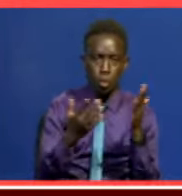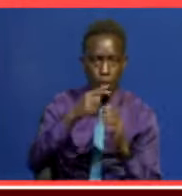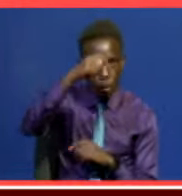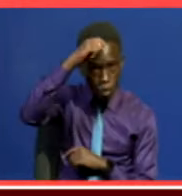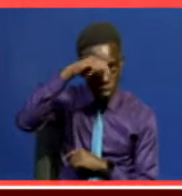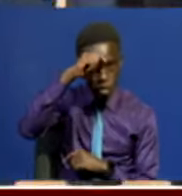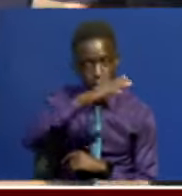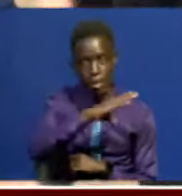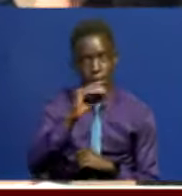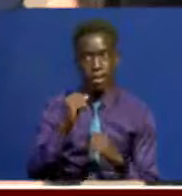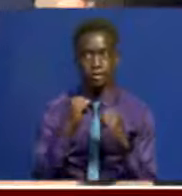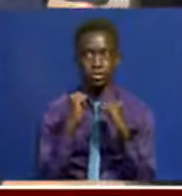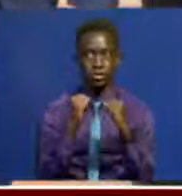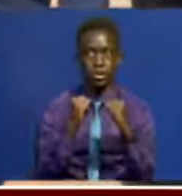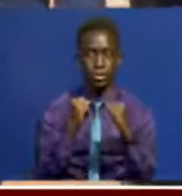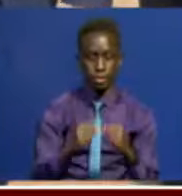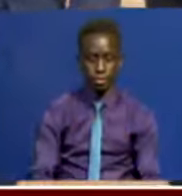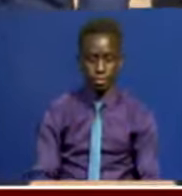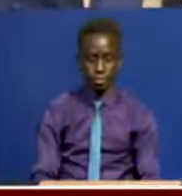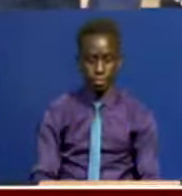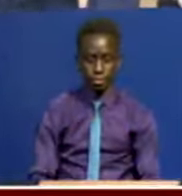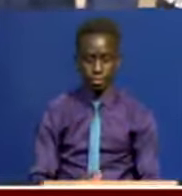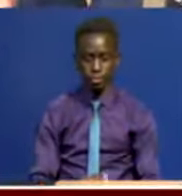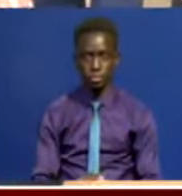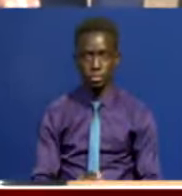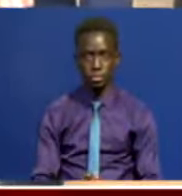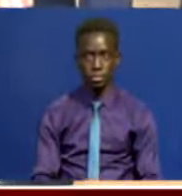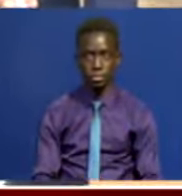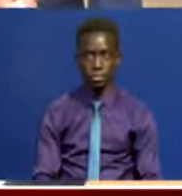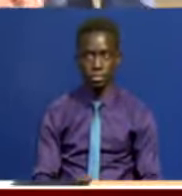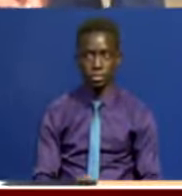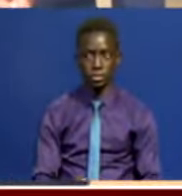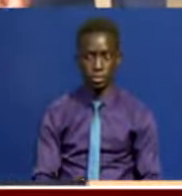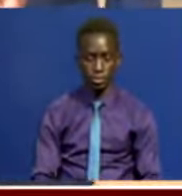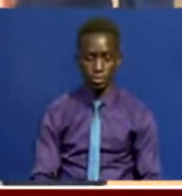wisdom and strength. Paulina Simiyu, Kurunzi, Mashinani.